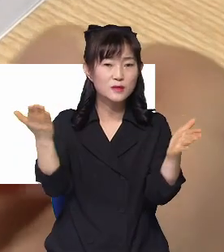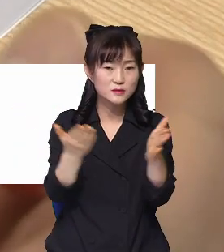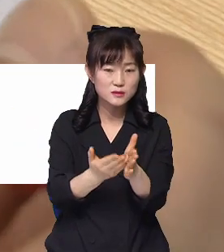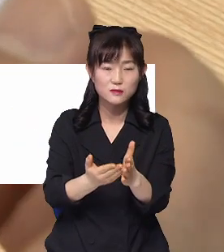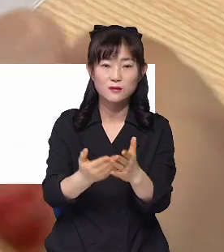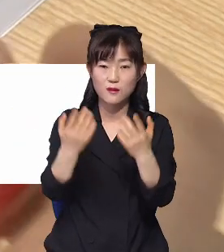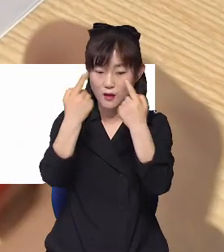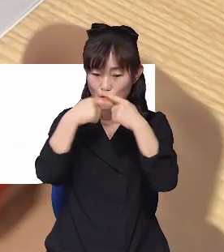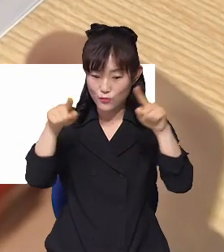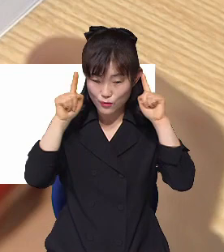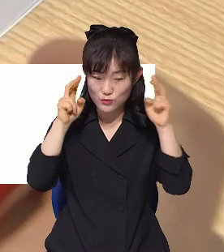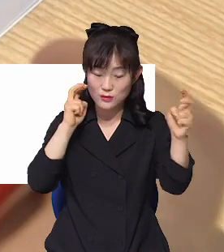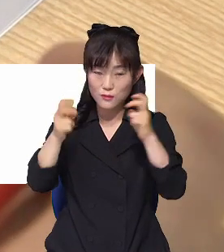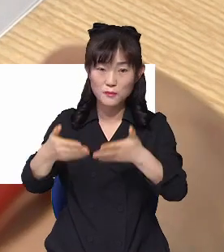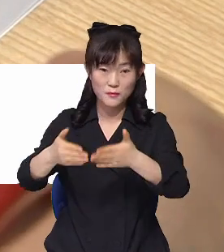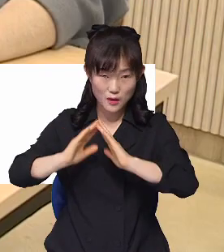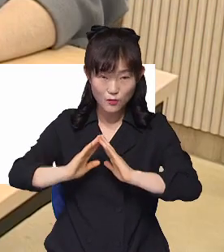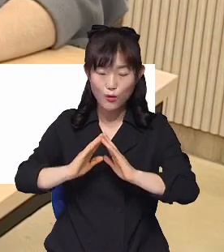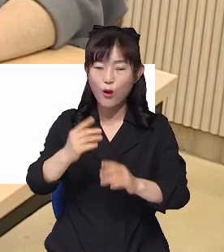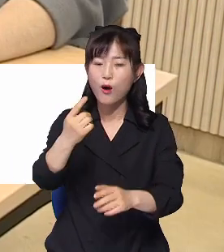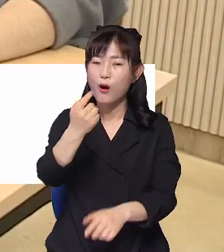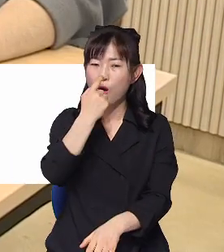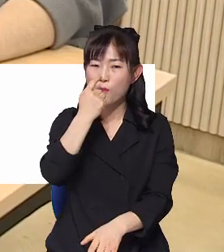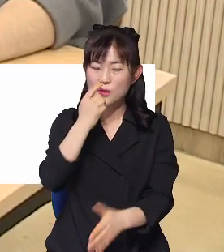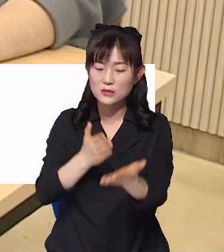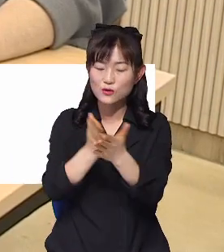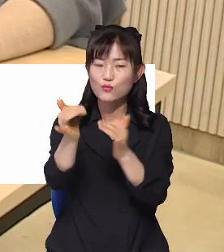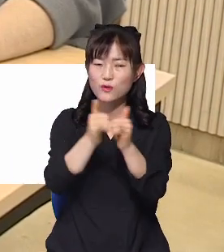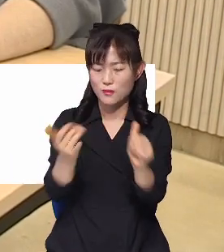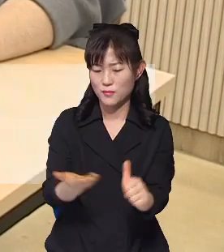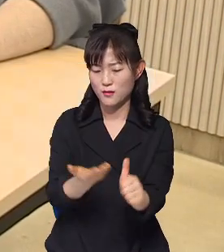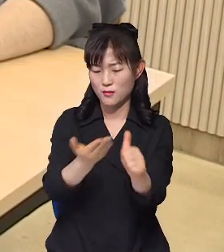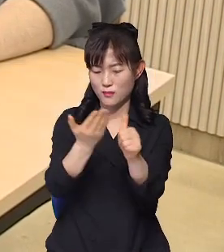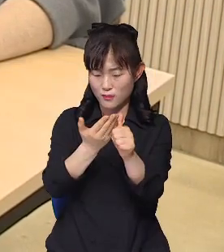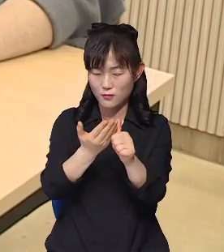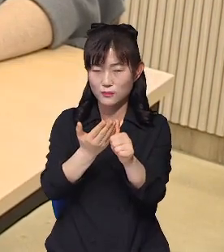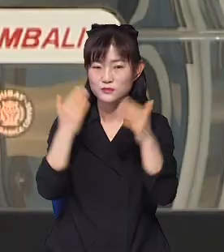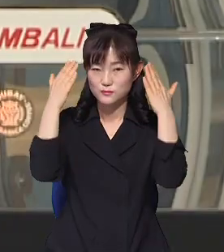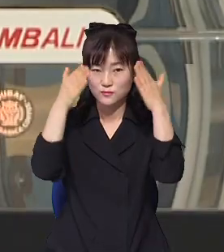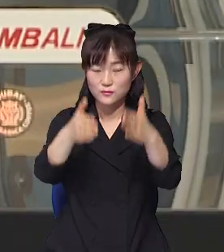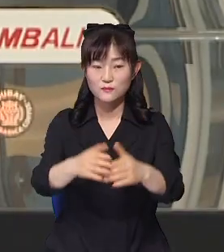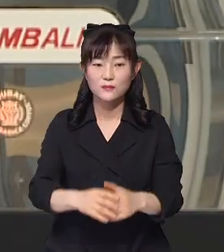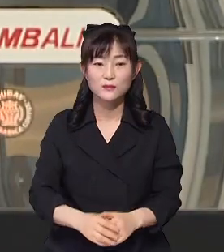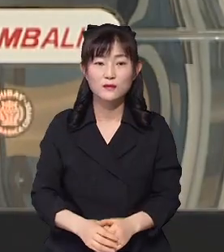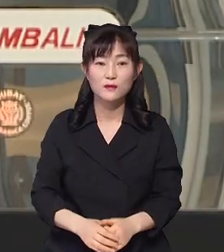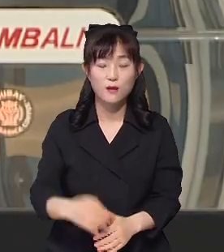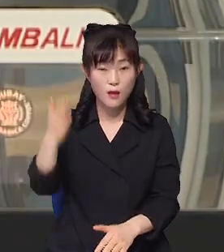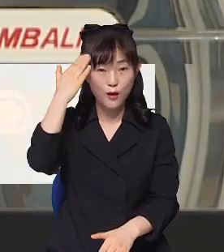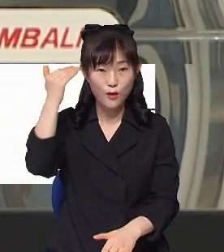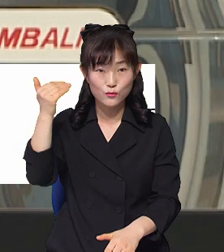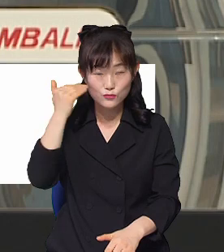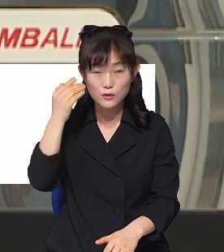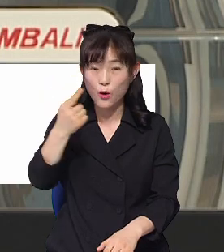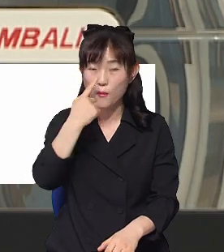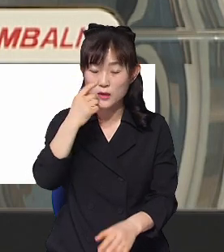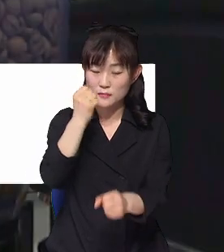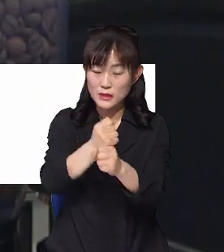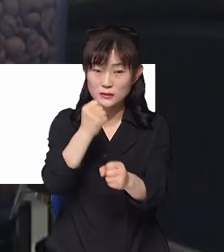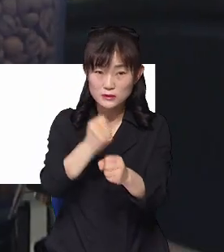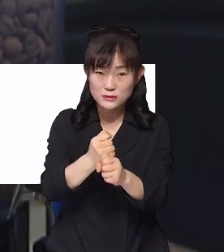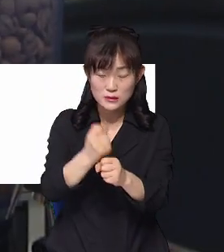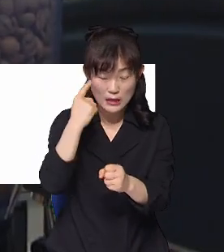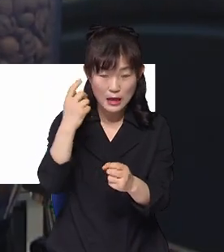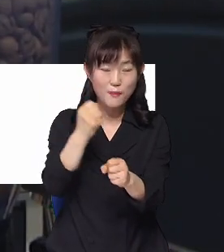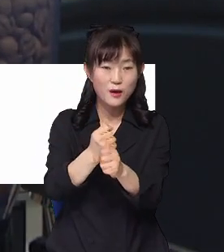학교 기업을 설립하고 커피 전문가를 육성하는 수업에 힘을 싣고 있습니다. 국산 커피를 가공하는 종균 개발